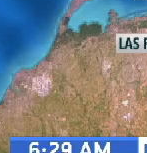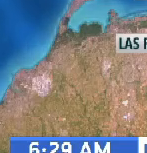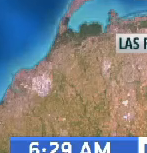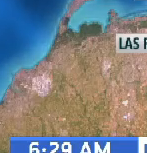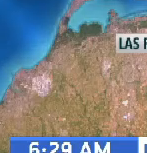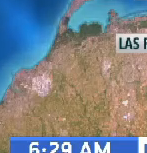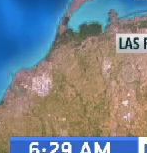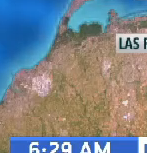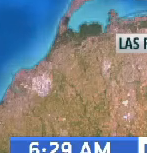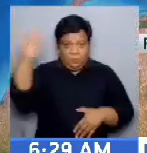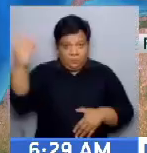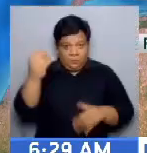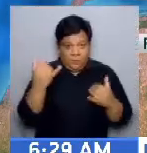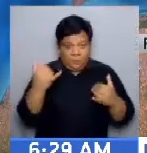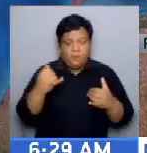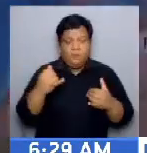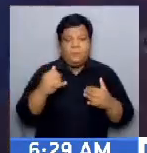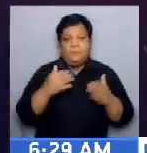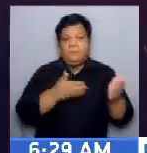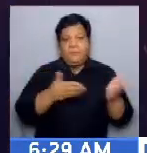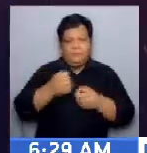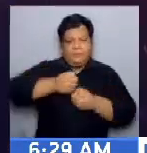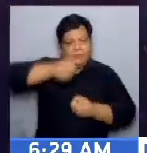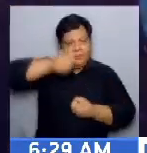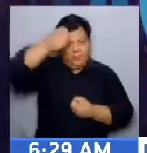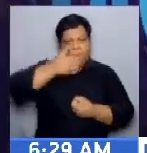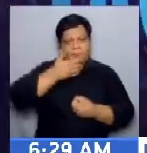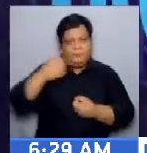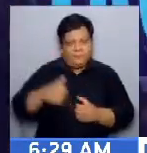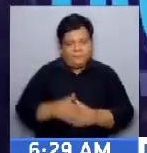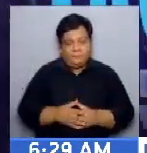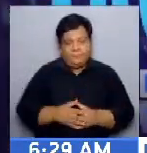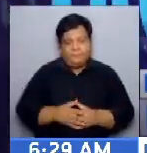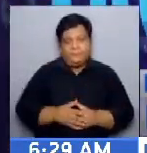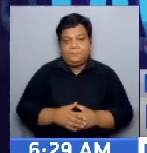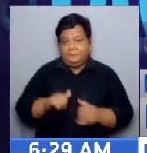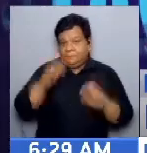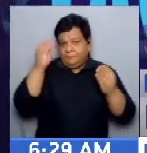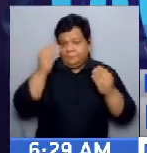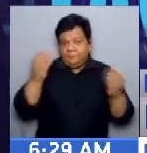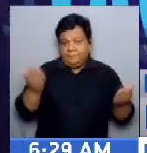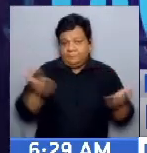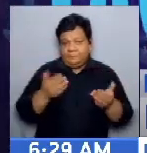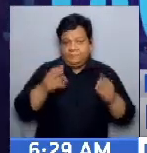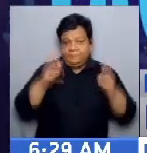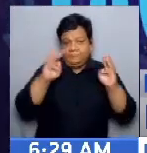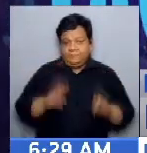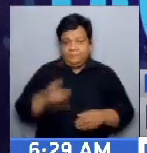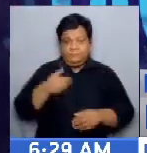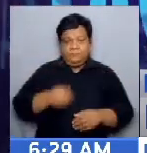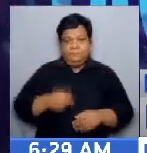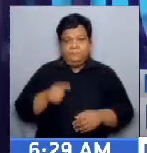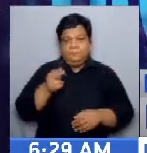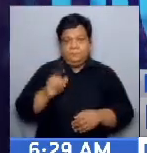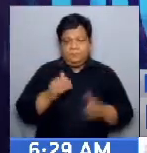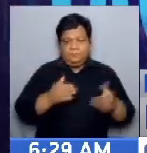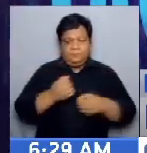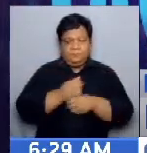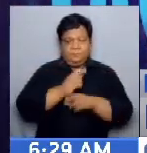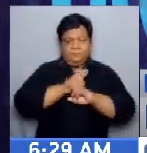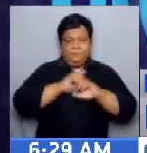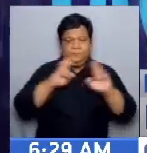payong o anumang panangga sa ulan. Yan ang latest mula sa GMA Weather. Ako po si Nathaniel Cruz. Magplano para sigurado. I am